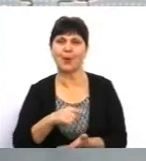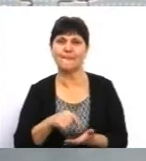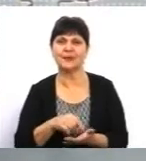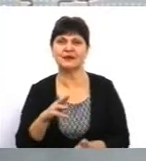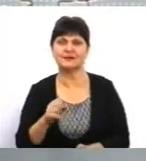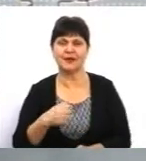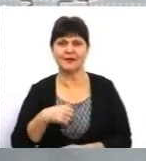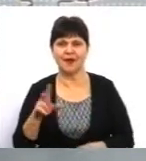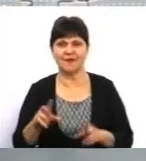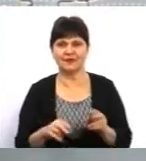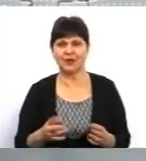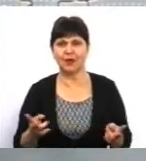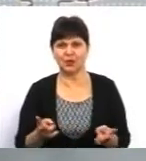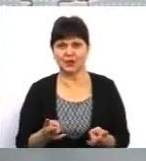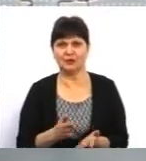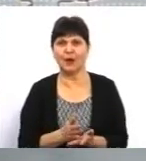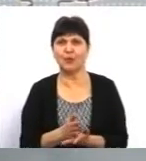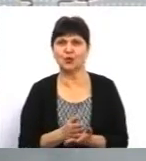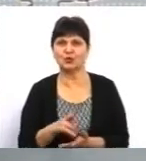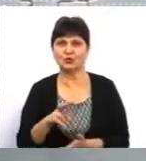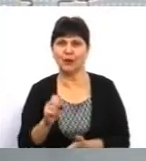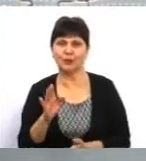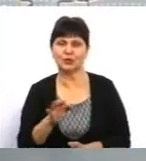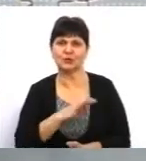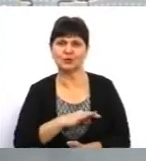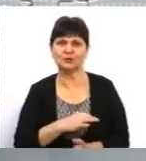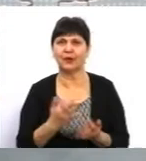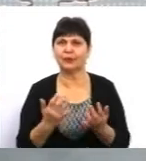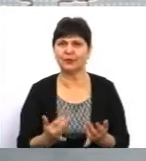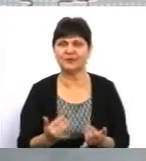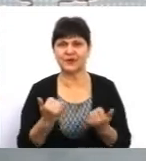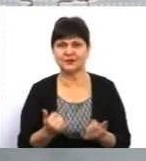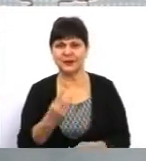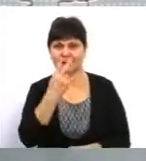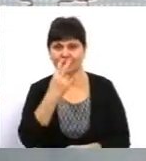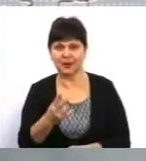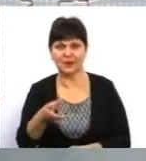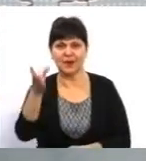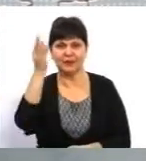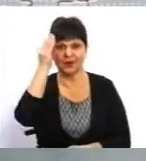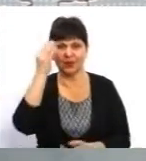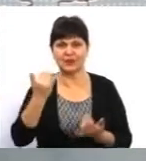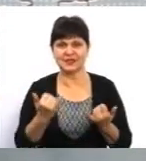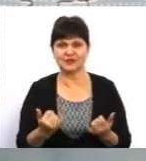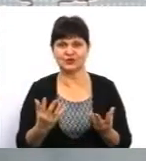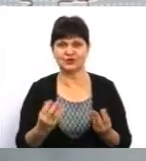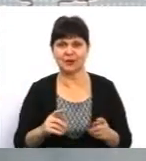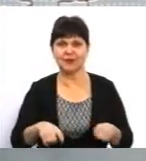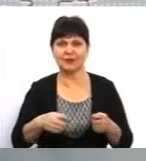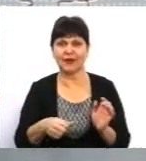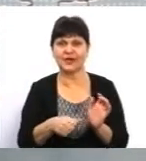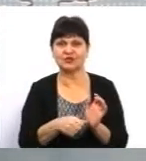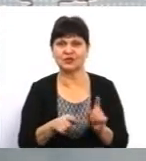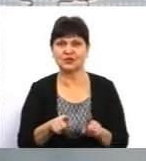дійсно потрібна послуга, вона буде користуватись попитом, ми це вже бачимо зараз, враховуючи, що ми на сьогоднішній день надали 6 таких